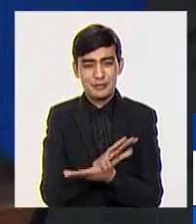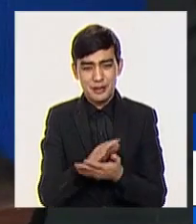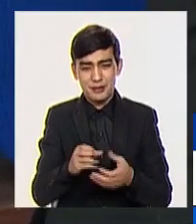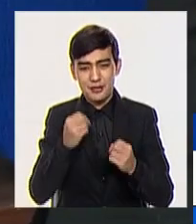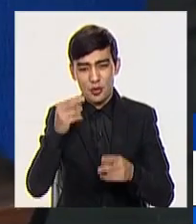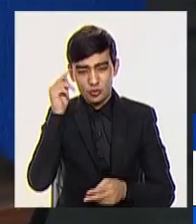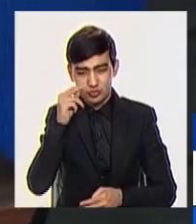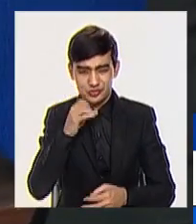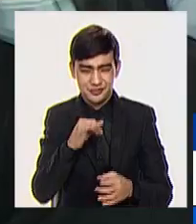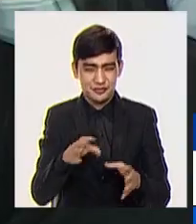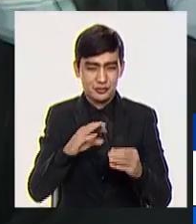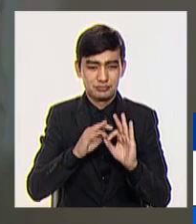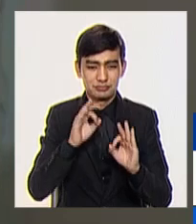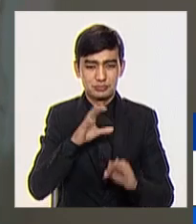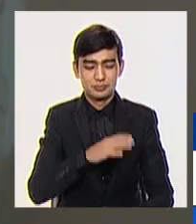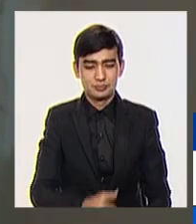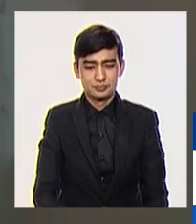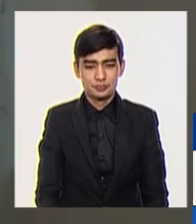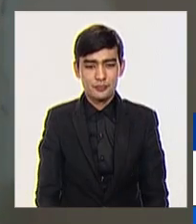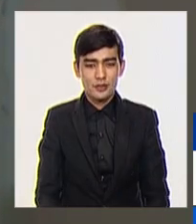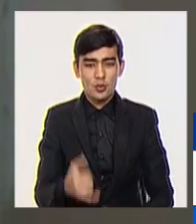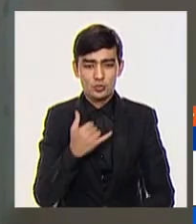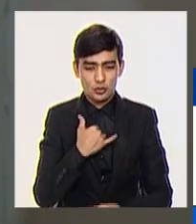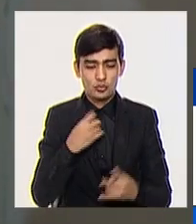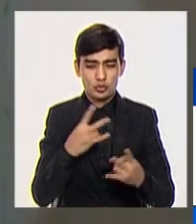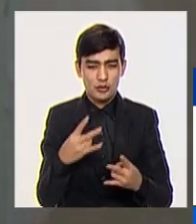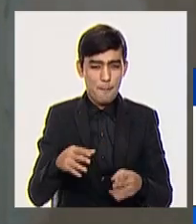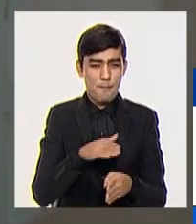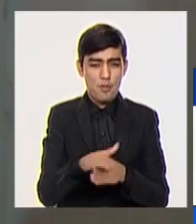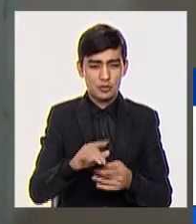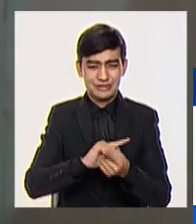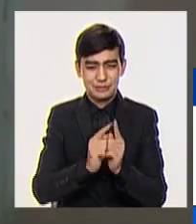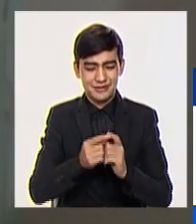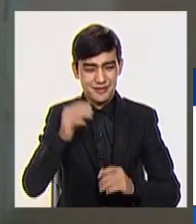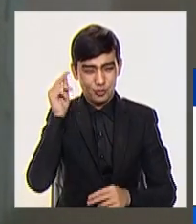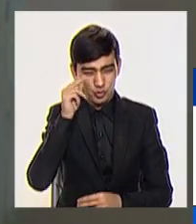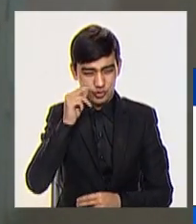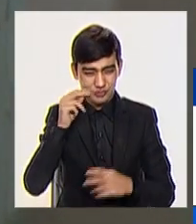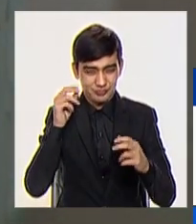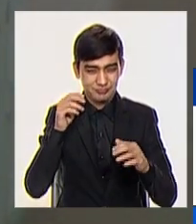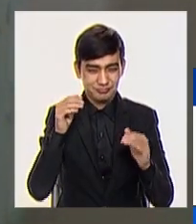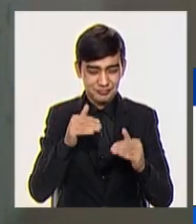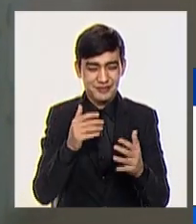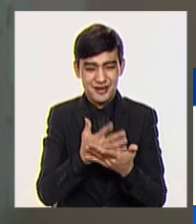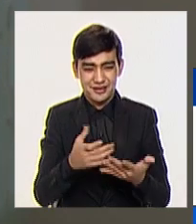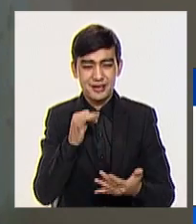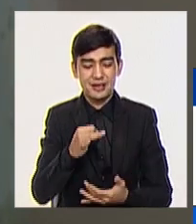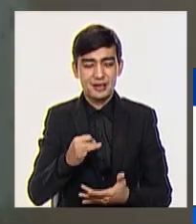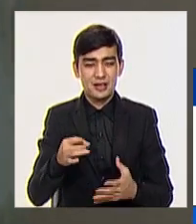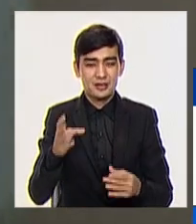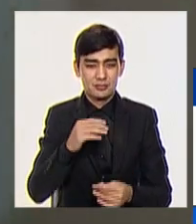бесплатного образования. У нас должно полностью измениться образование с